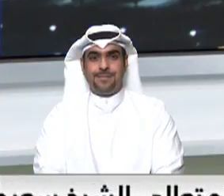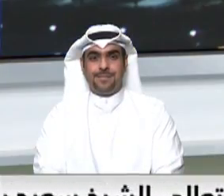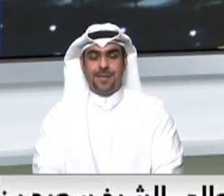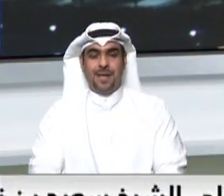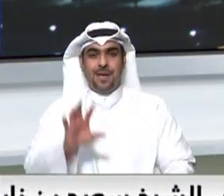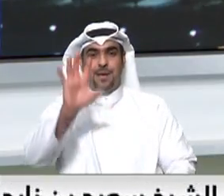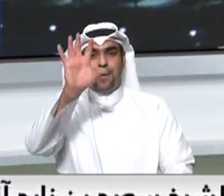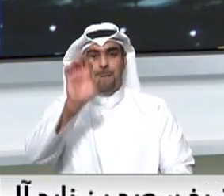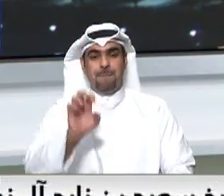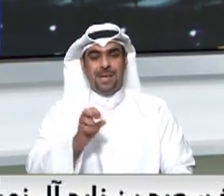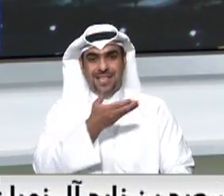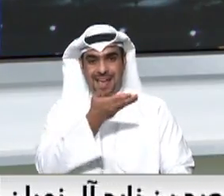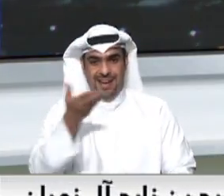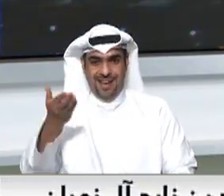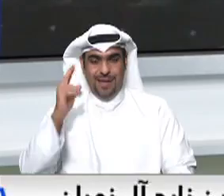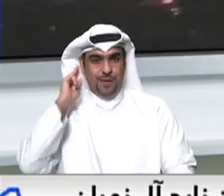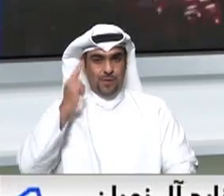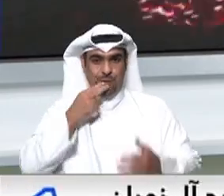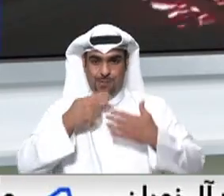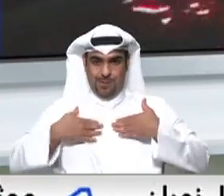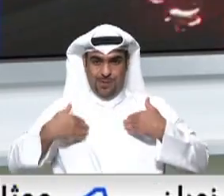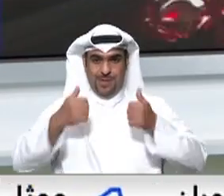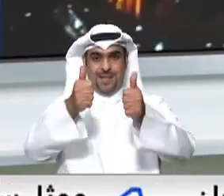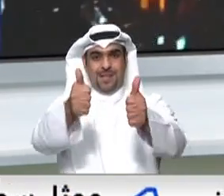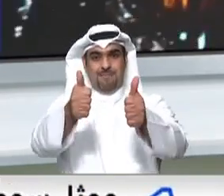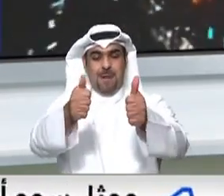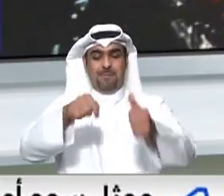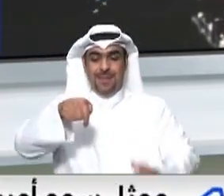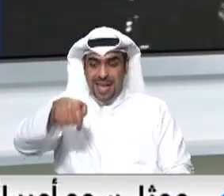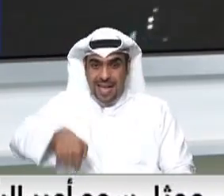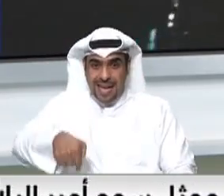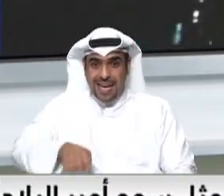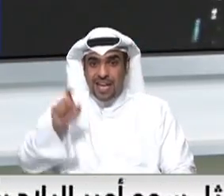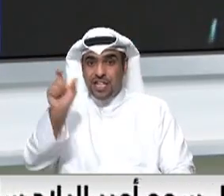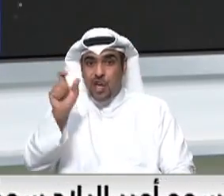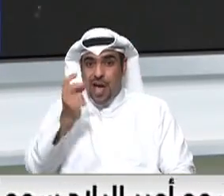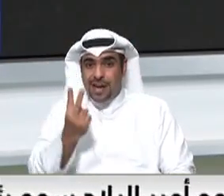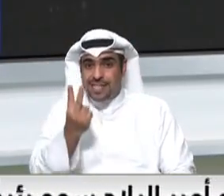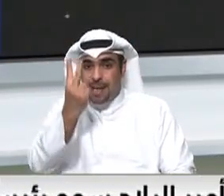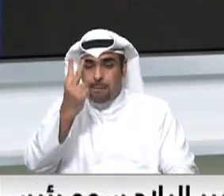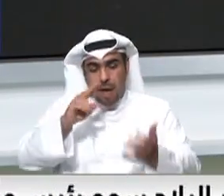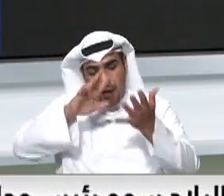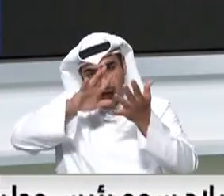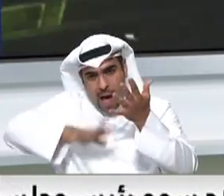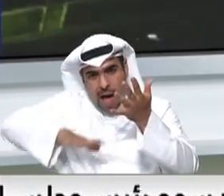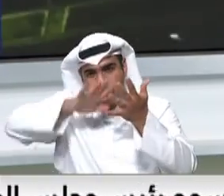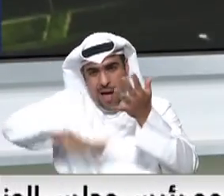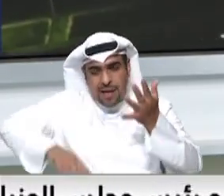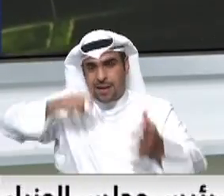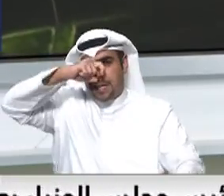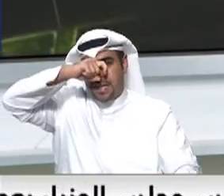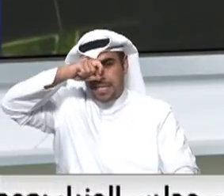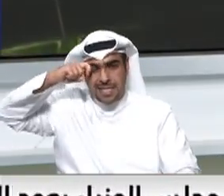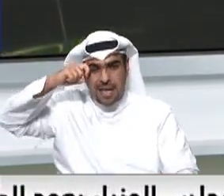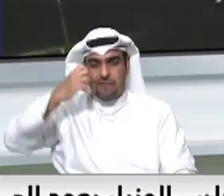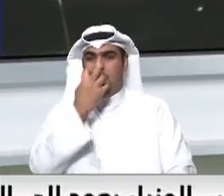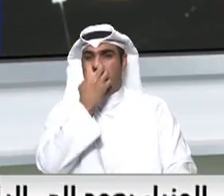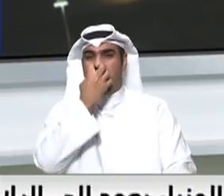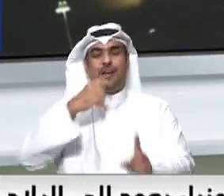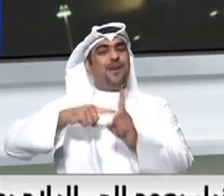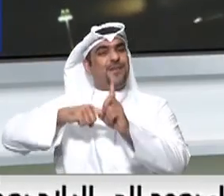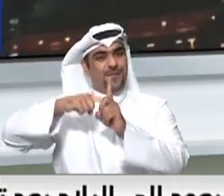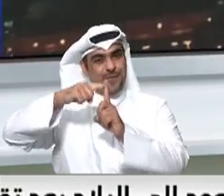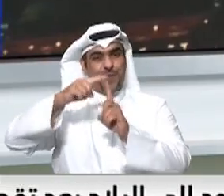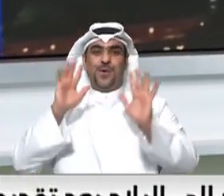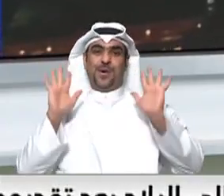اسعد الله اوقاتكم اعزائي المشاهدين موسم الملزم اخر مواسم الصيف واشدها حراره اجواء حاره متوقعه خلال ايام